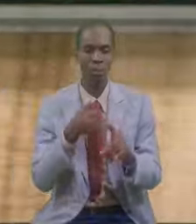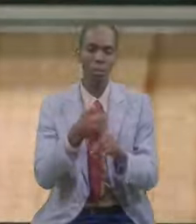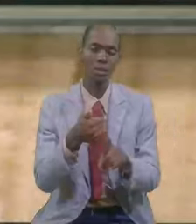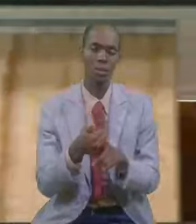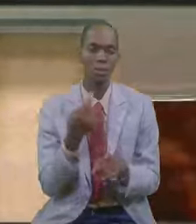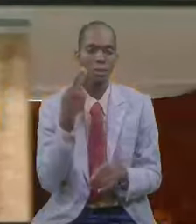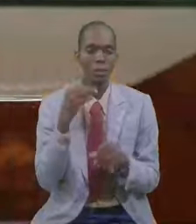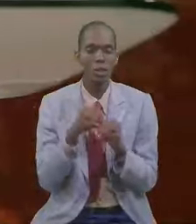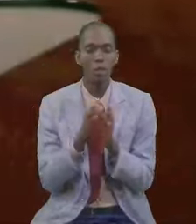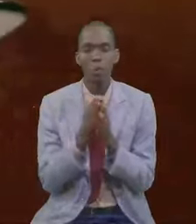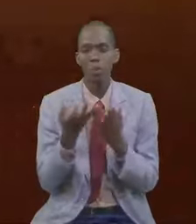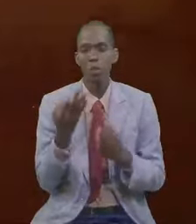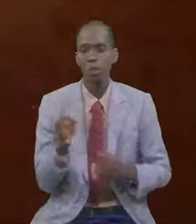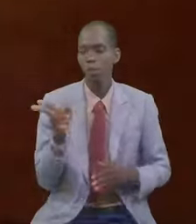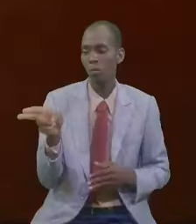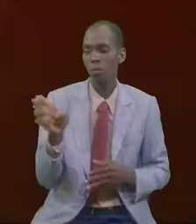lui-même.